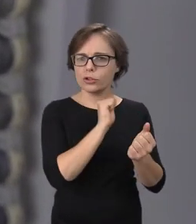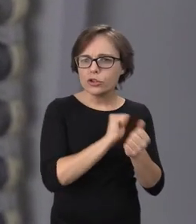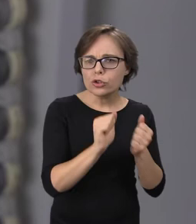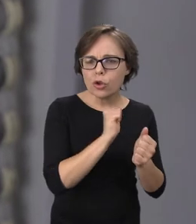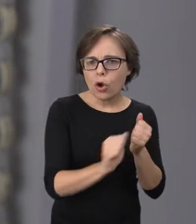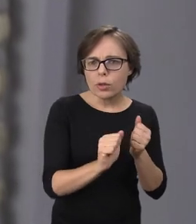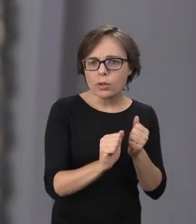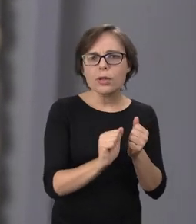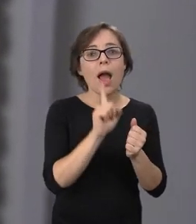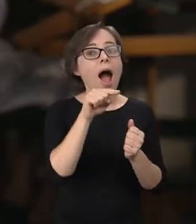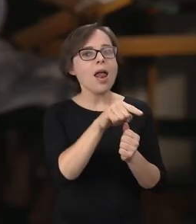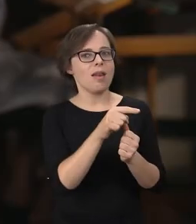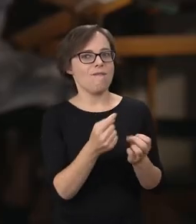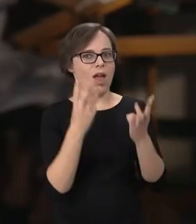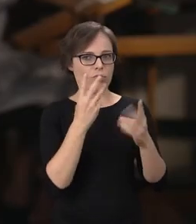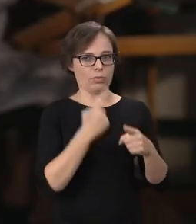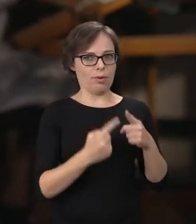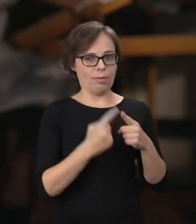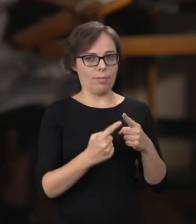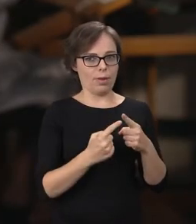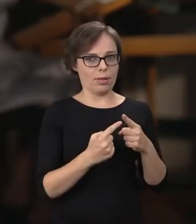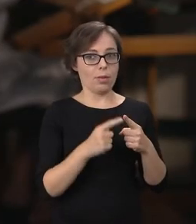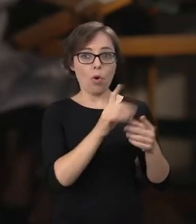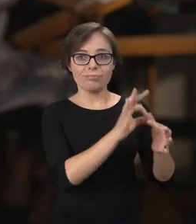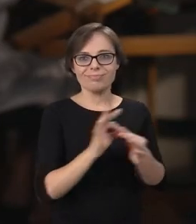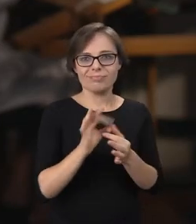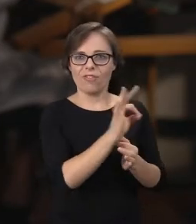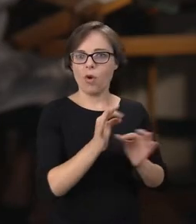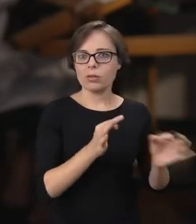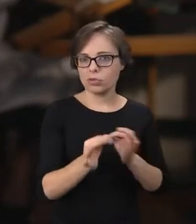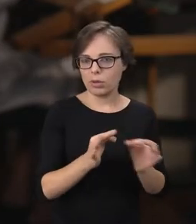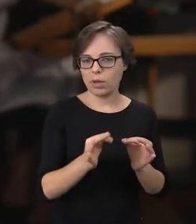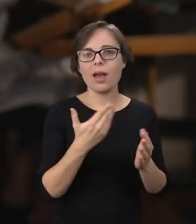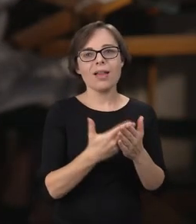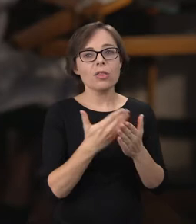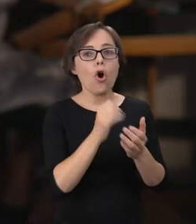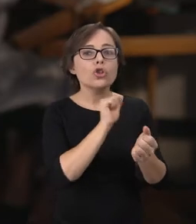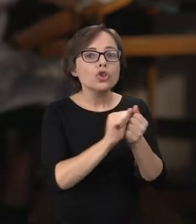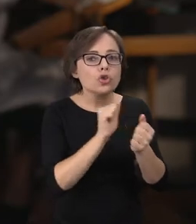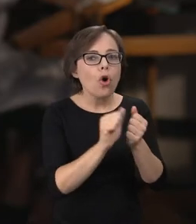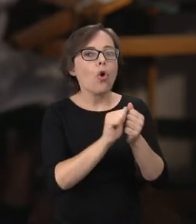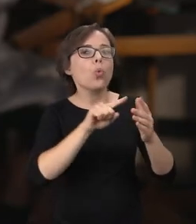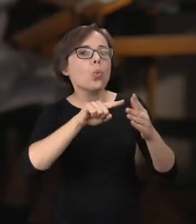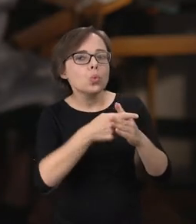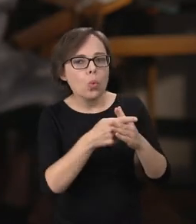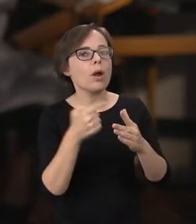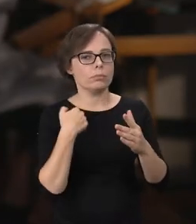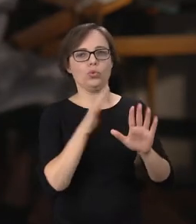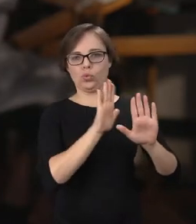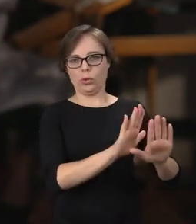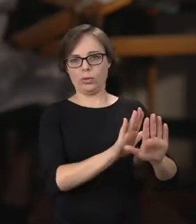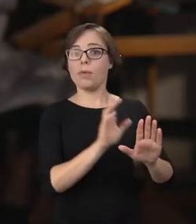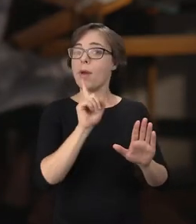są ważnym takim dynamicznym elementem historii obiektu i należy je zostawić. Ale oczywiście